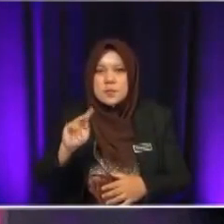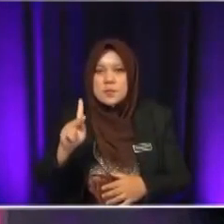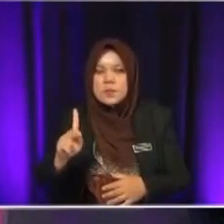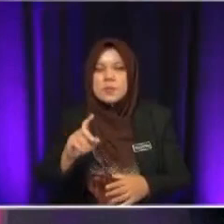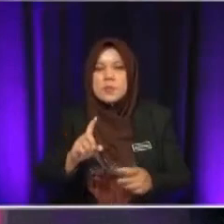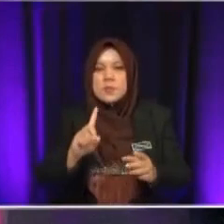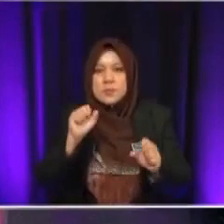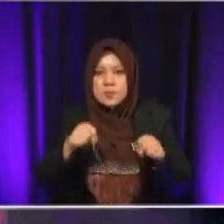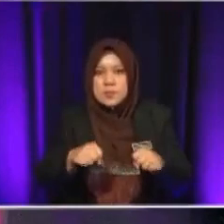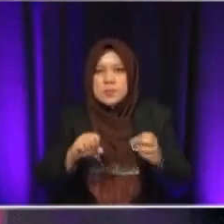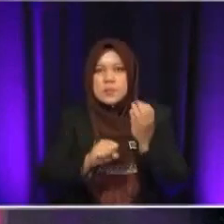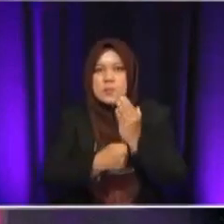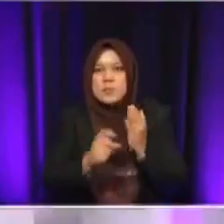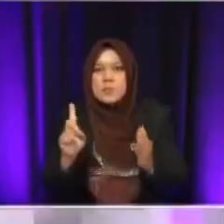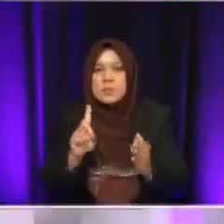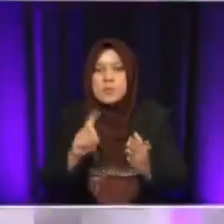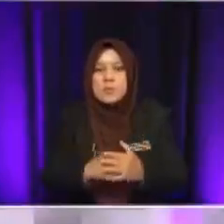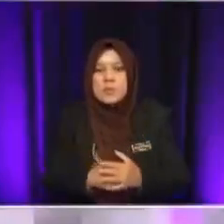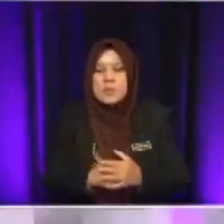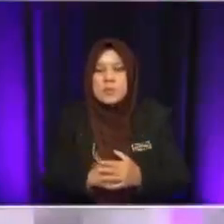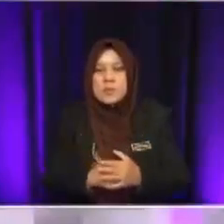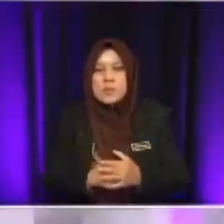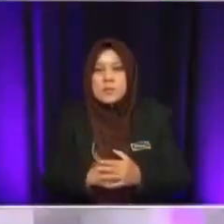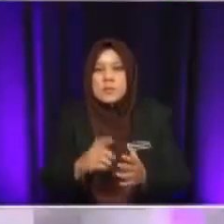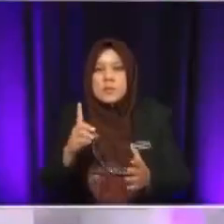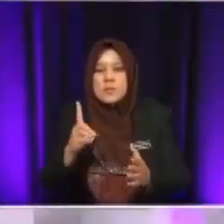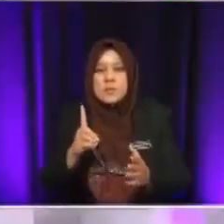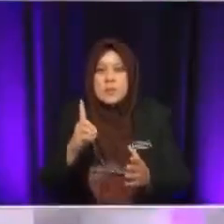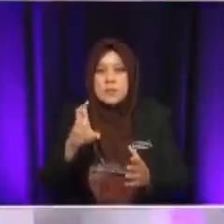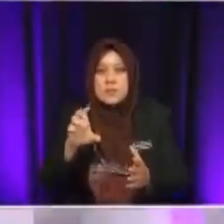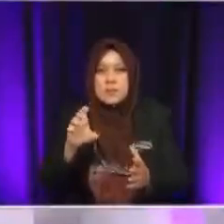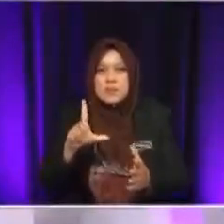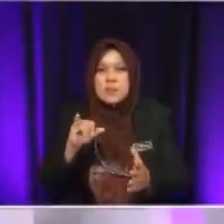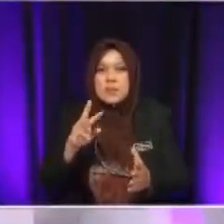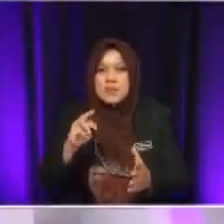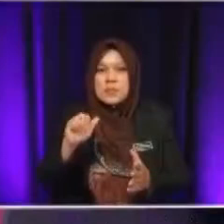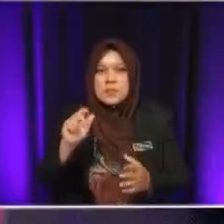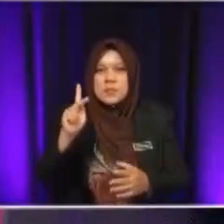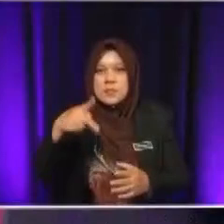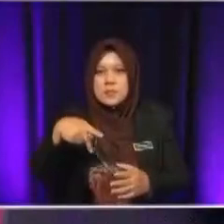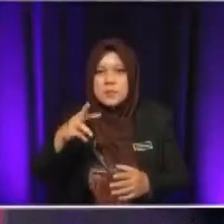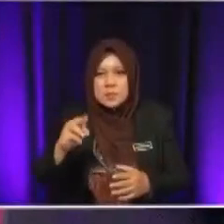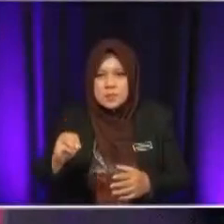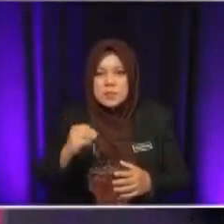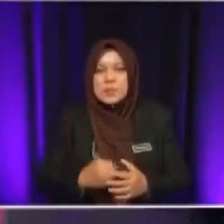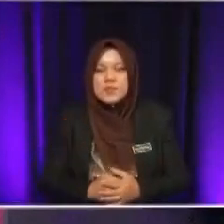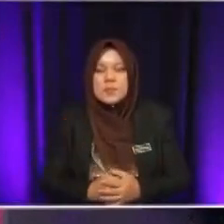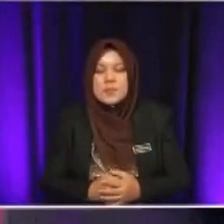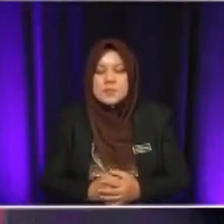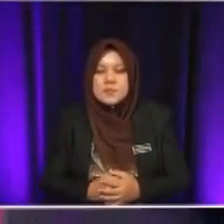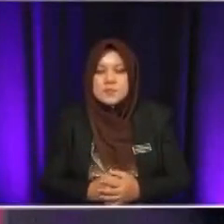dapatkan sumber? Okey, senang saja. Sekarang semua kita boleh dapatkan di Pelantar Delima KPM. Ya, betul. Melalui Pelantar